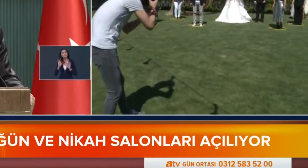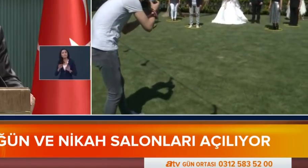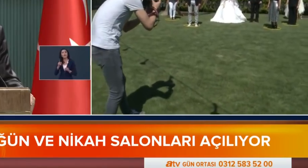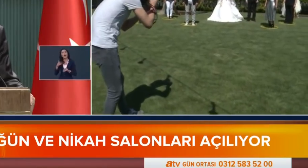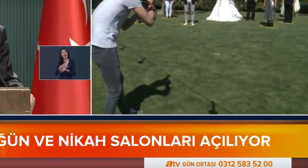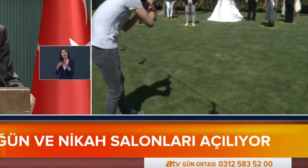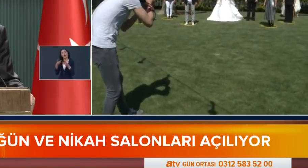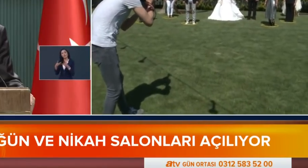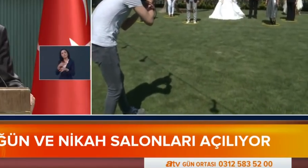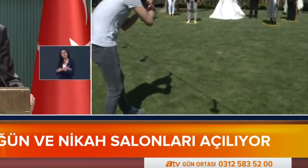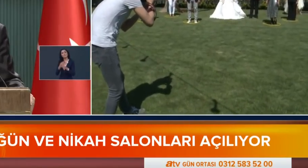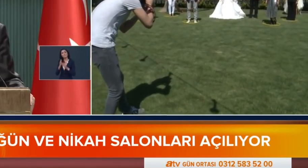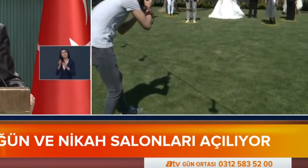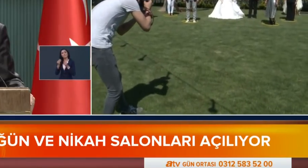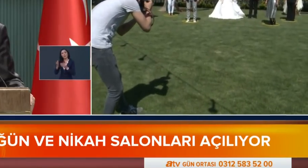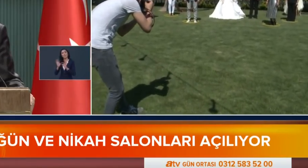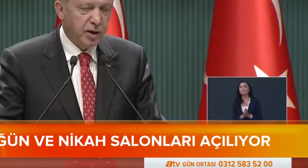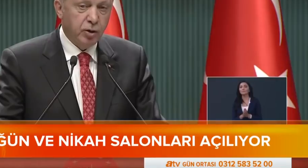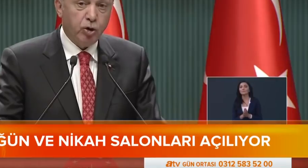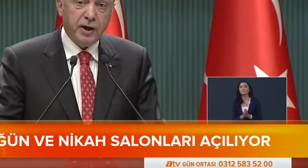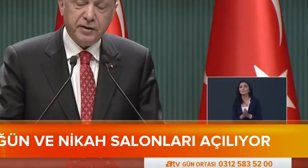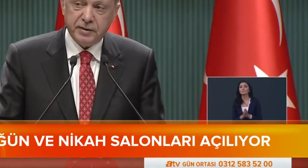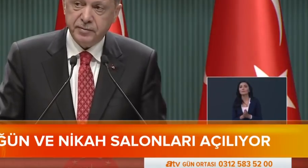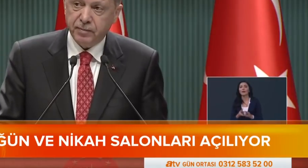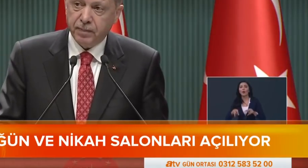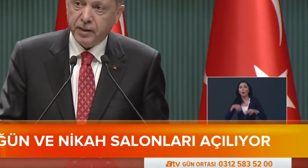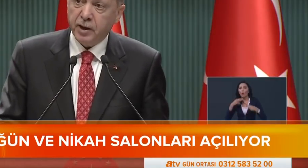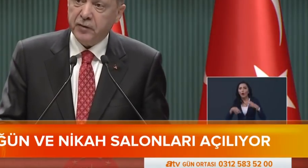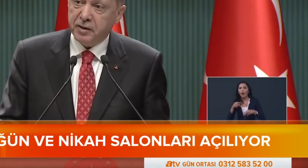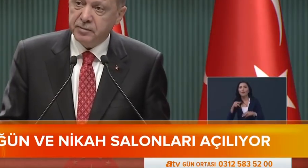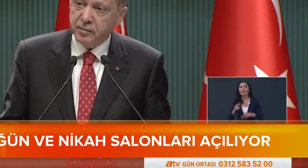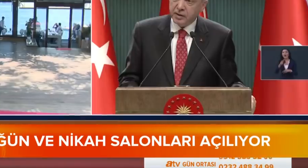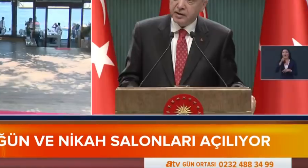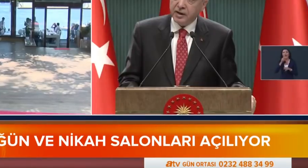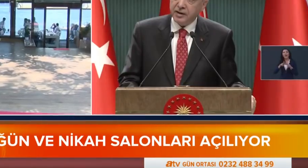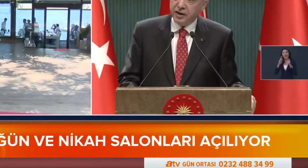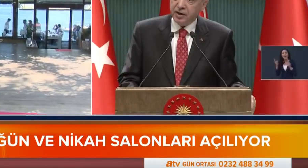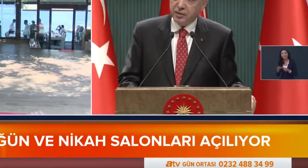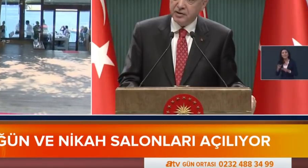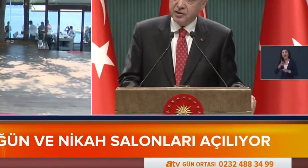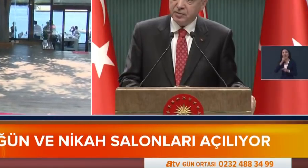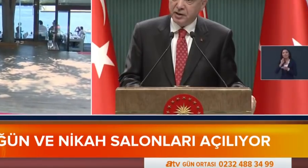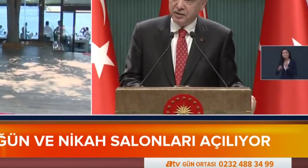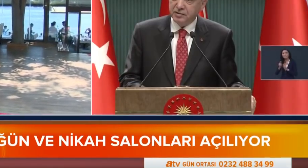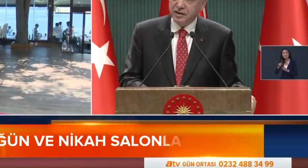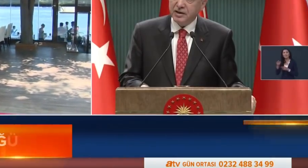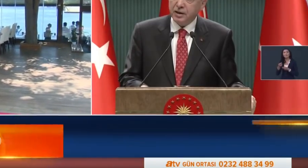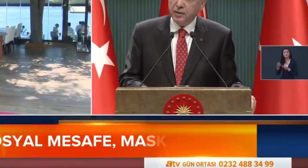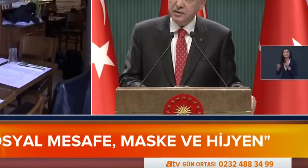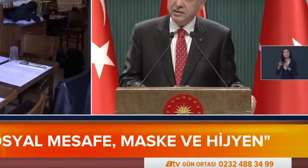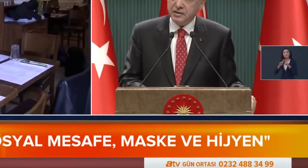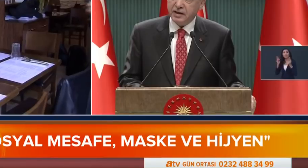şekilde hizmet vermeye başlayabilecektir. Lokanta, kafe, kıraathane gibi